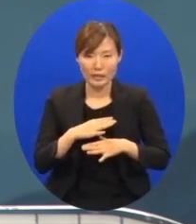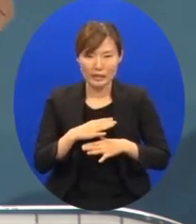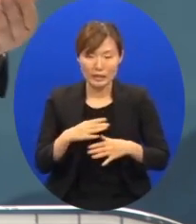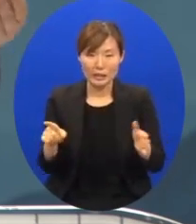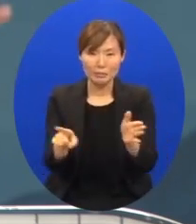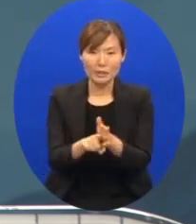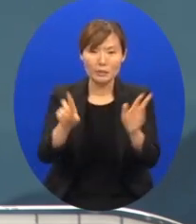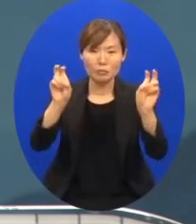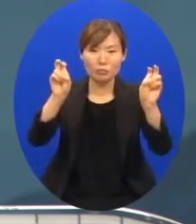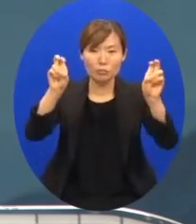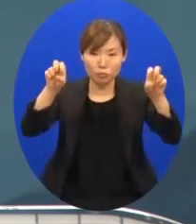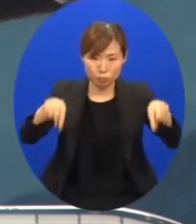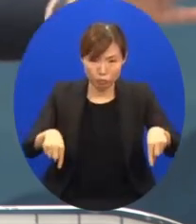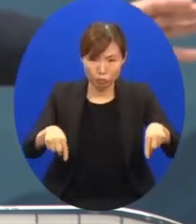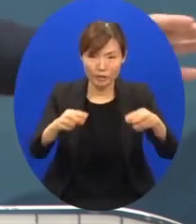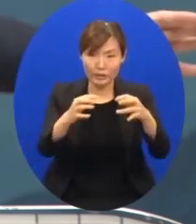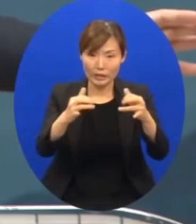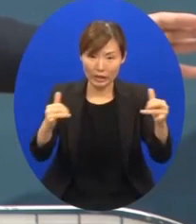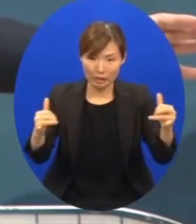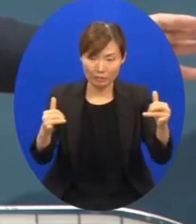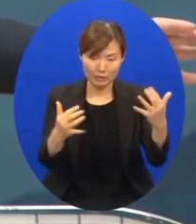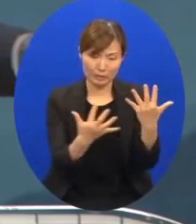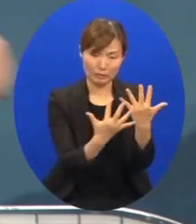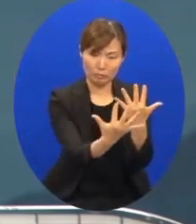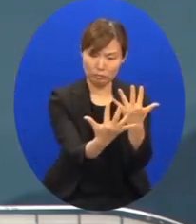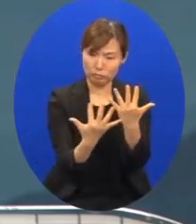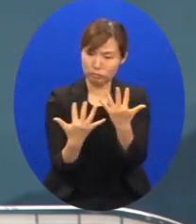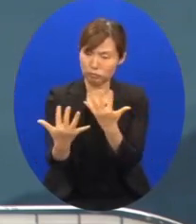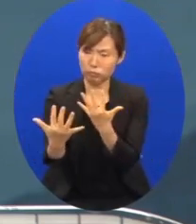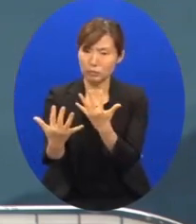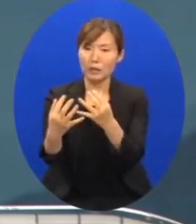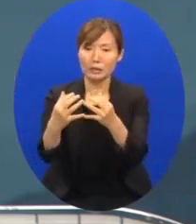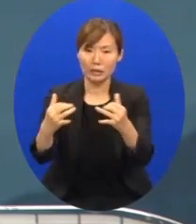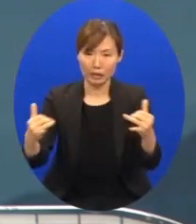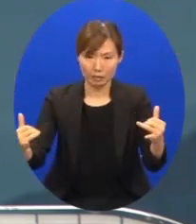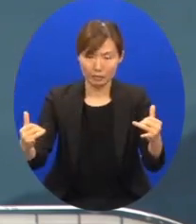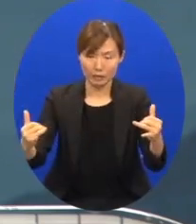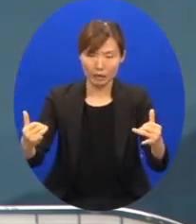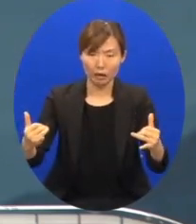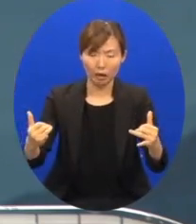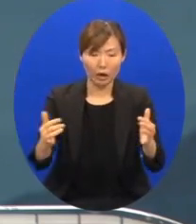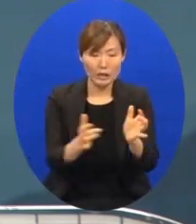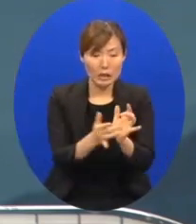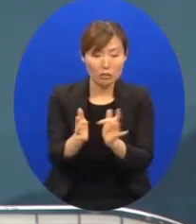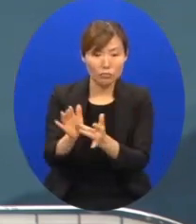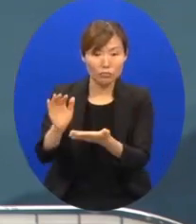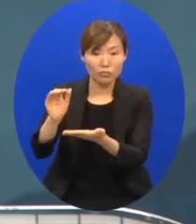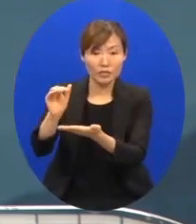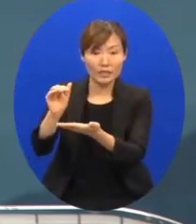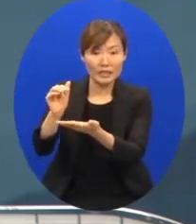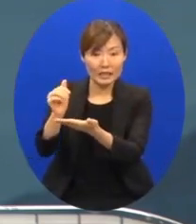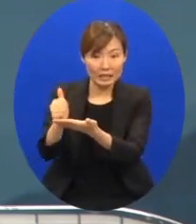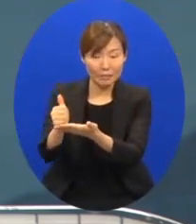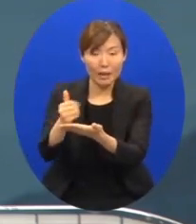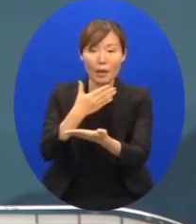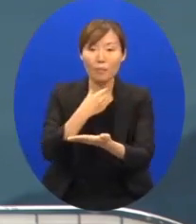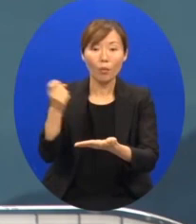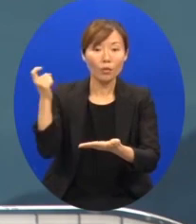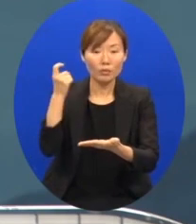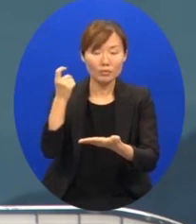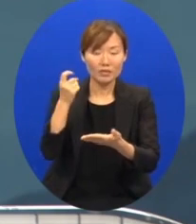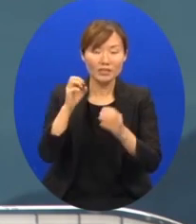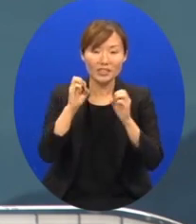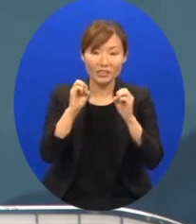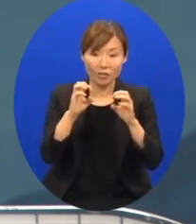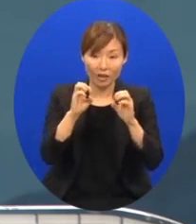지성인들이 모인 사람이 가득 모인 강당 해서 여러분에게 예수님의 복음을 전해 보라 그럴 때